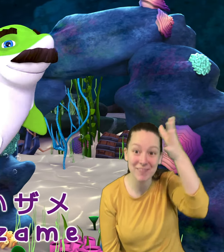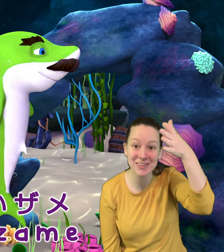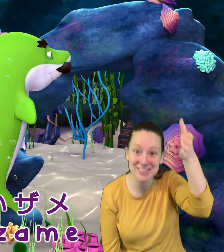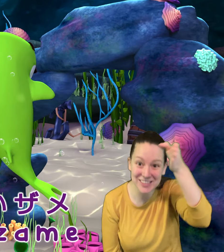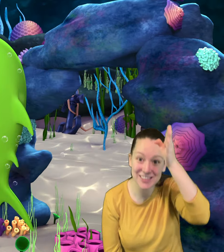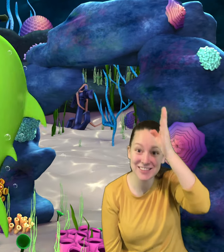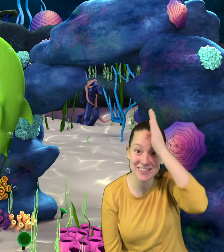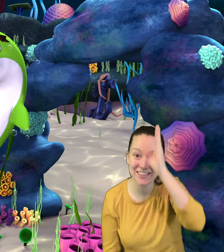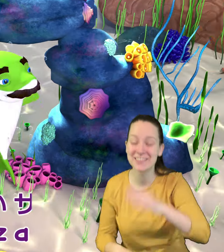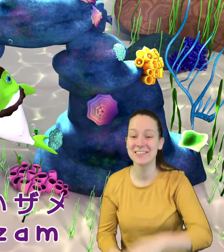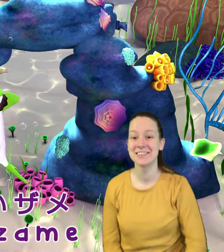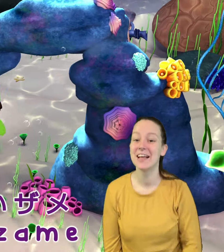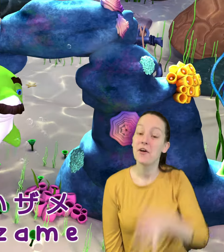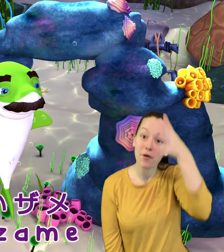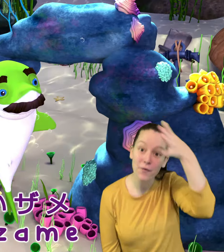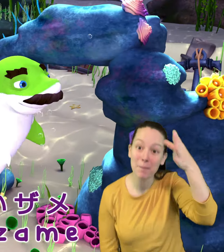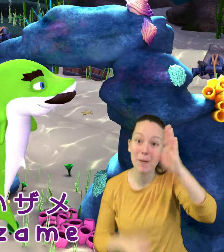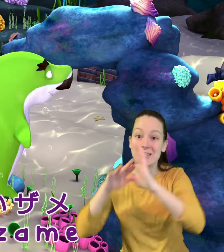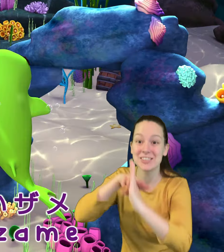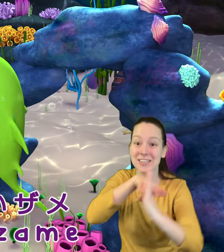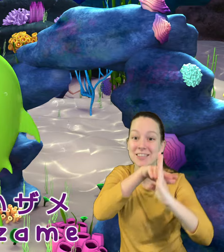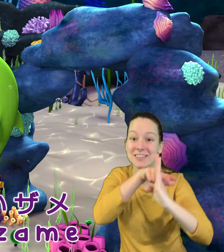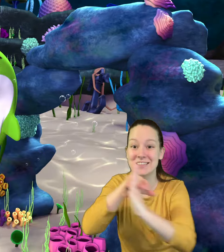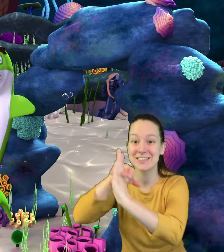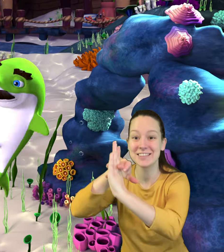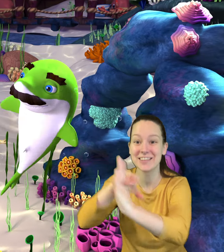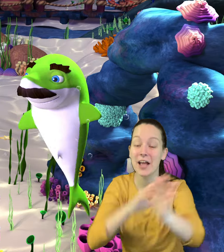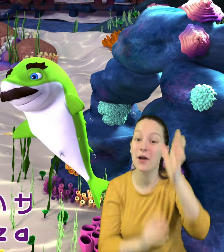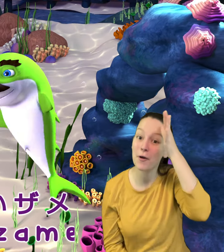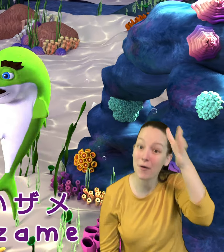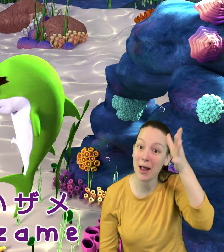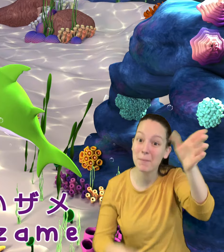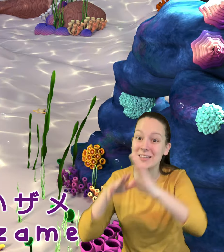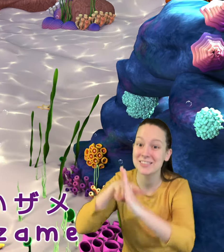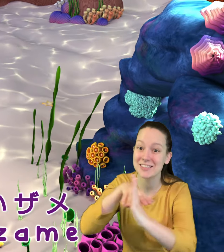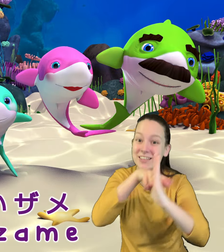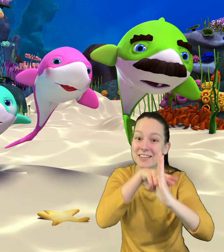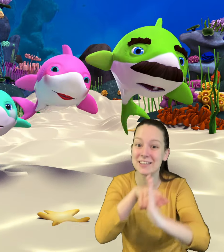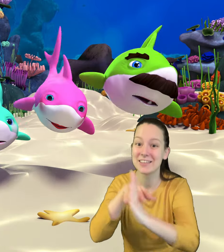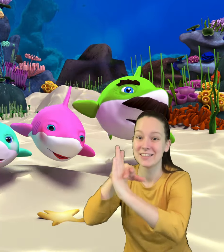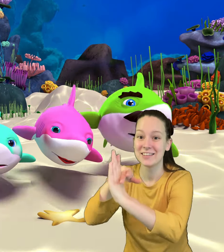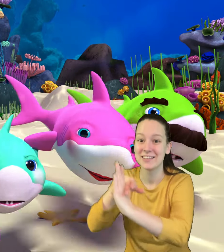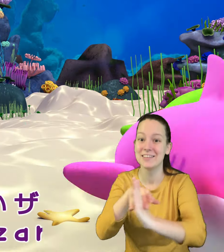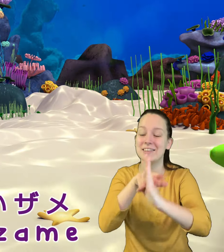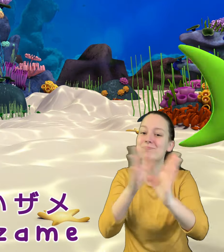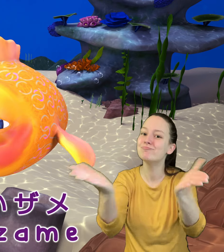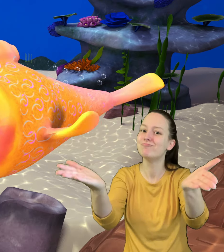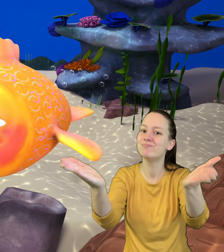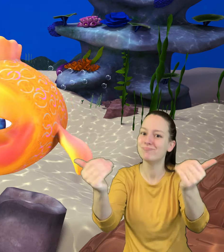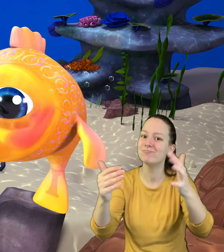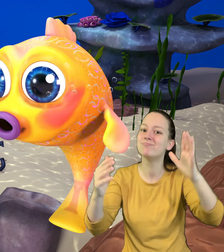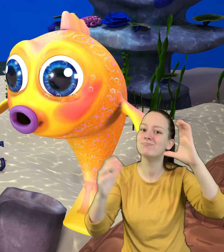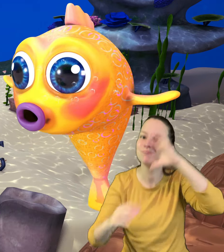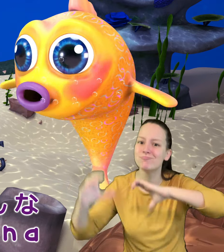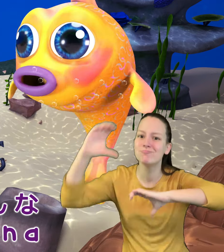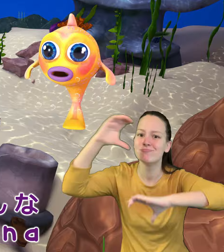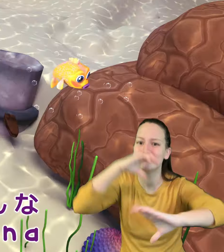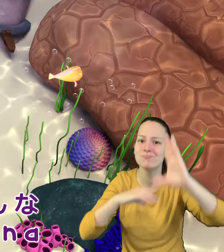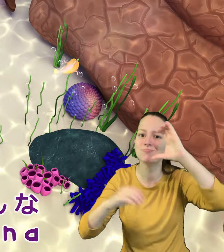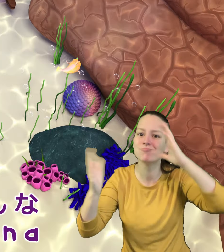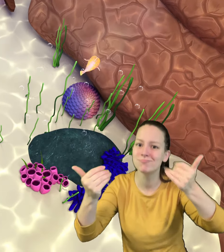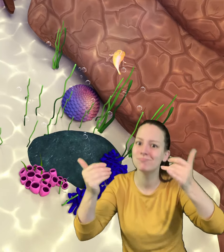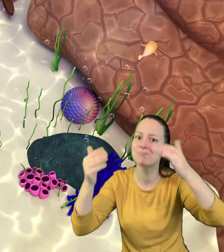ザメおじザメおじメおじめみん